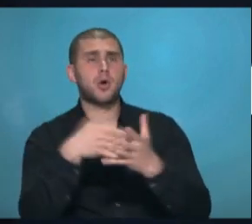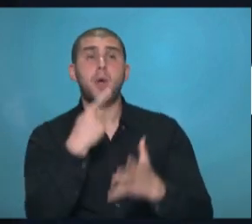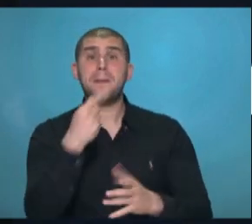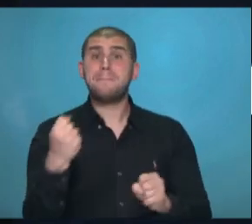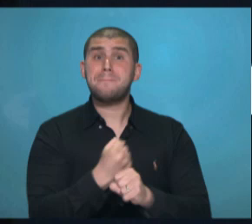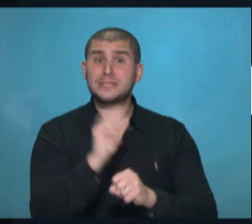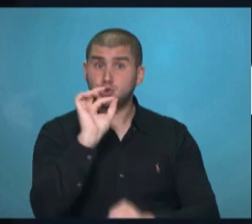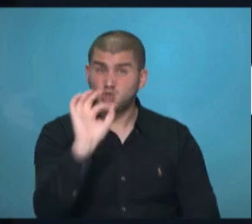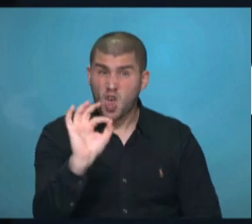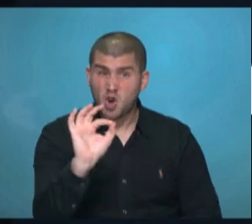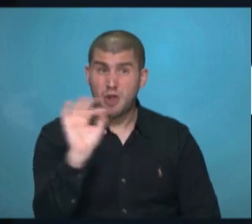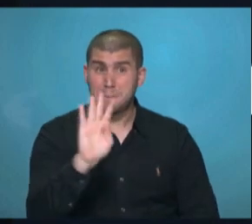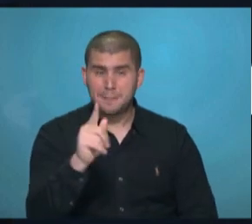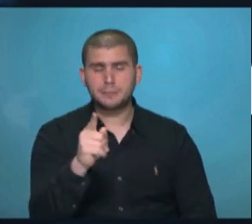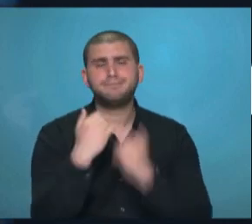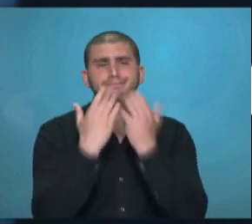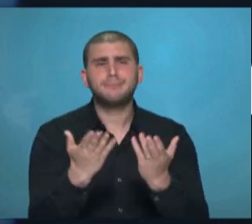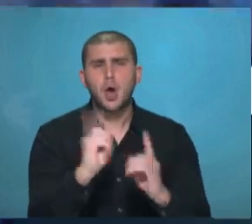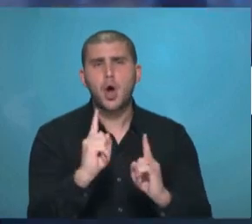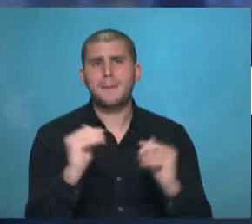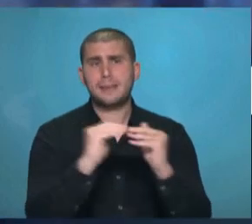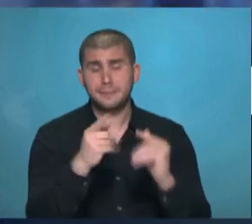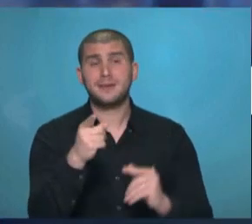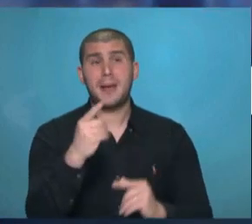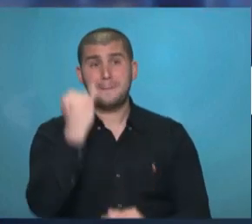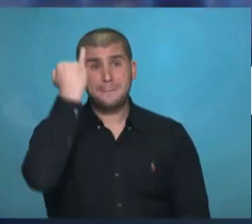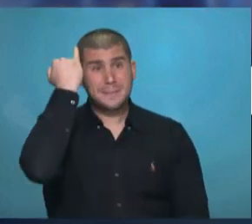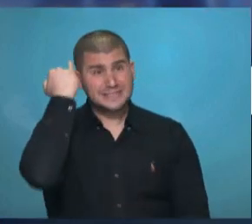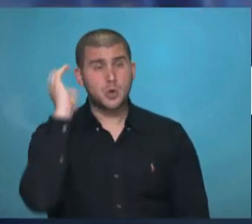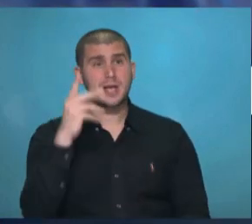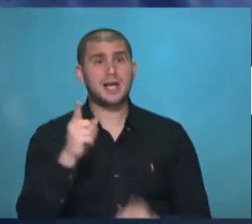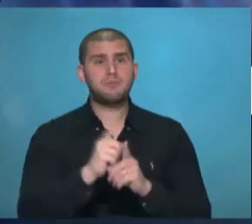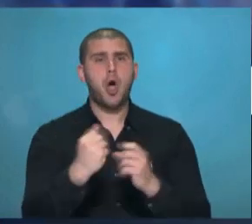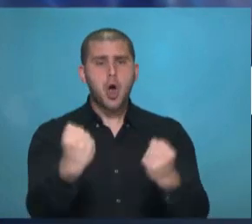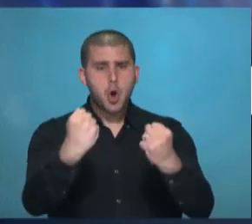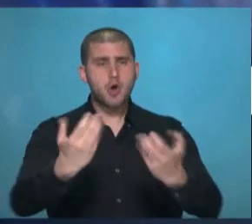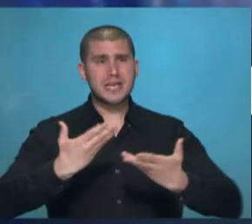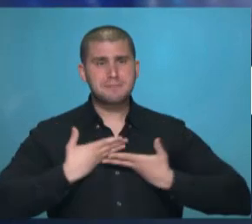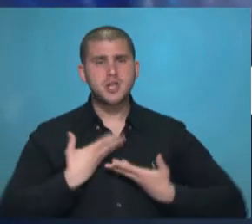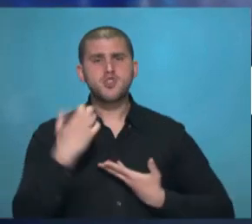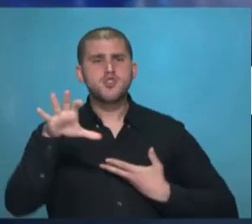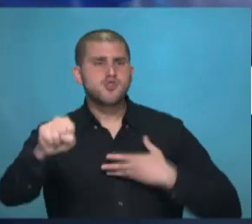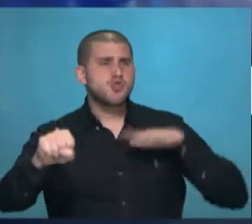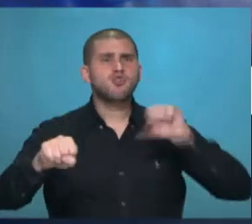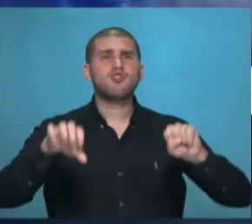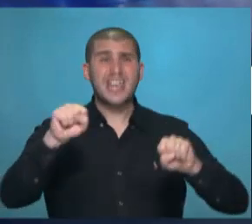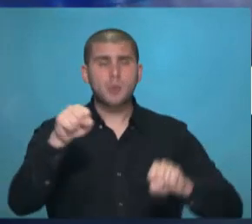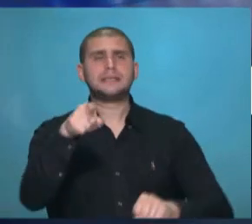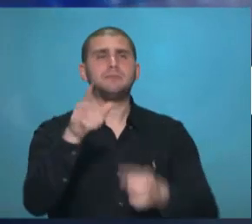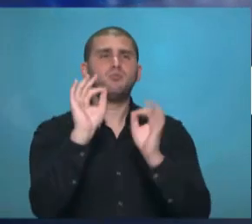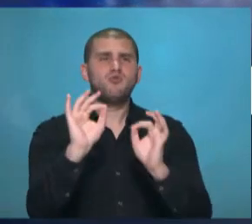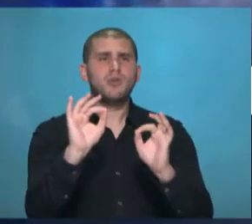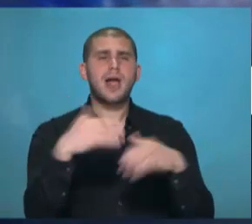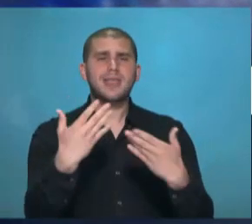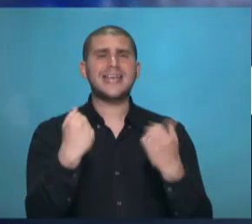הוא מעשה שלא יעשה. המזכירות והכוח שנתניהו קיבל לשריין שריונים היא כדי לחזק